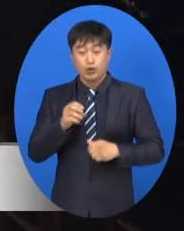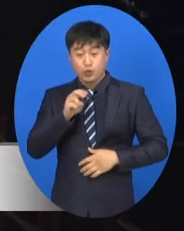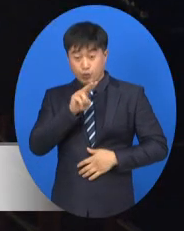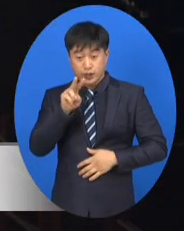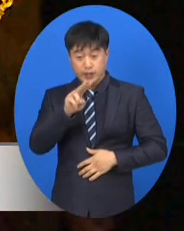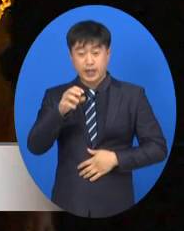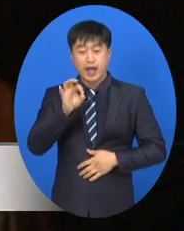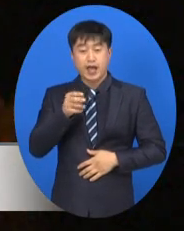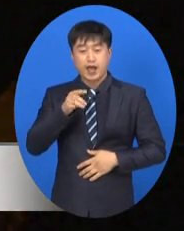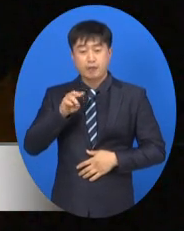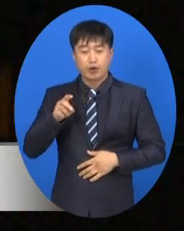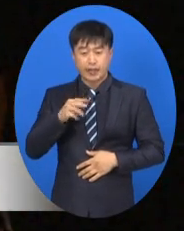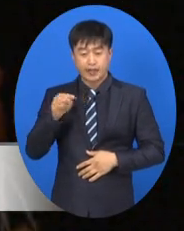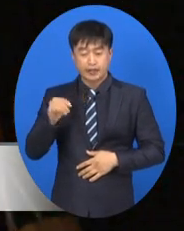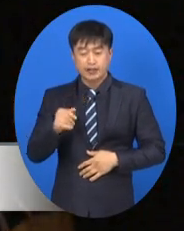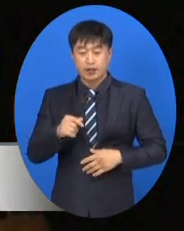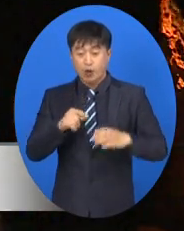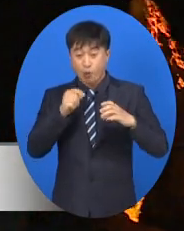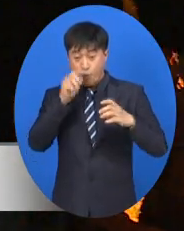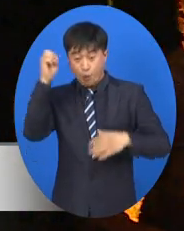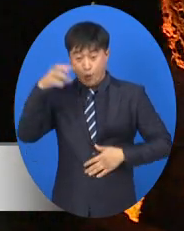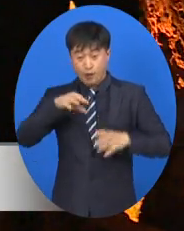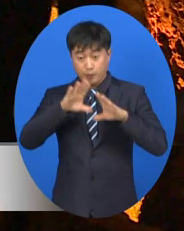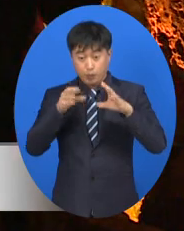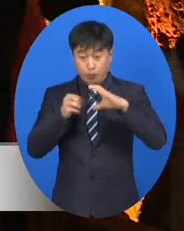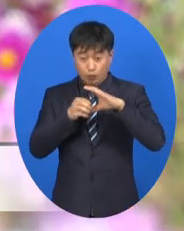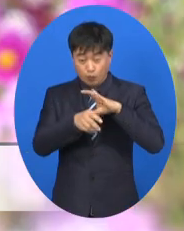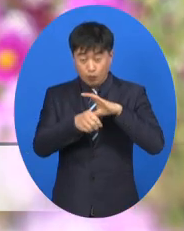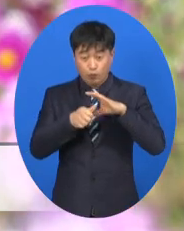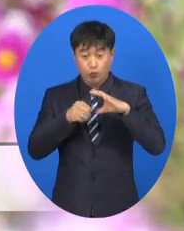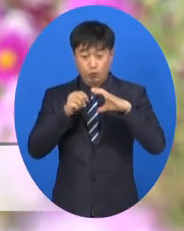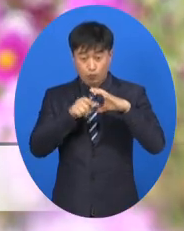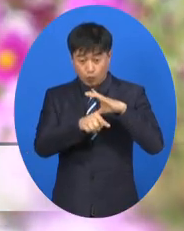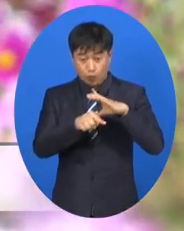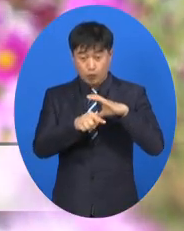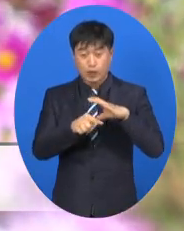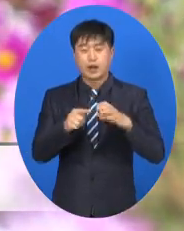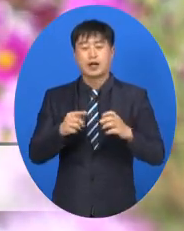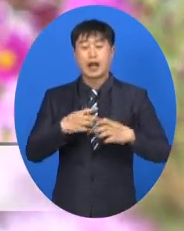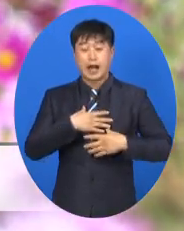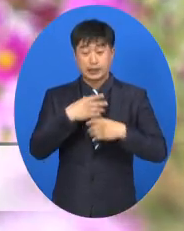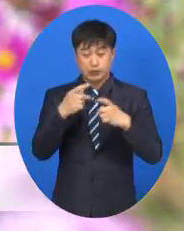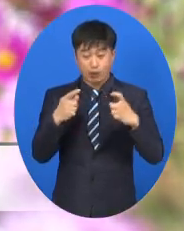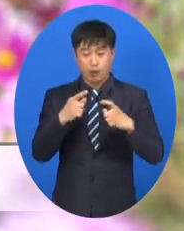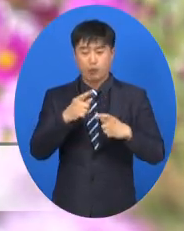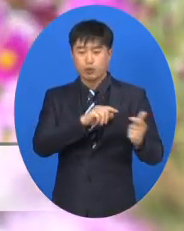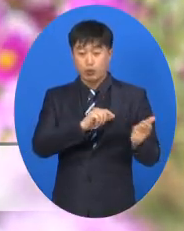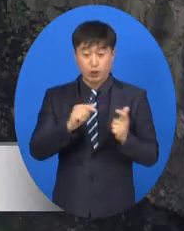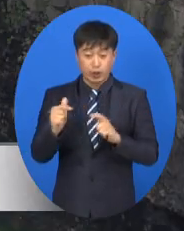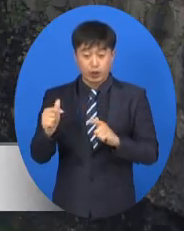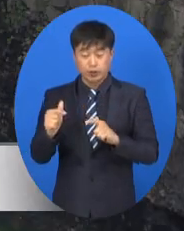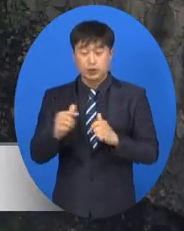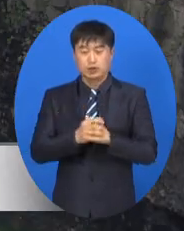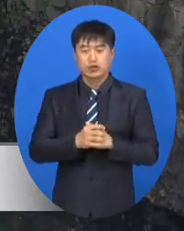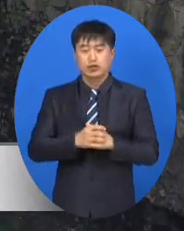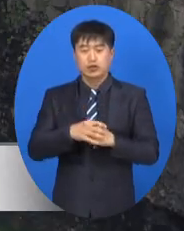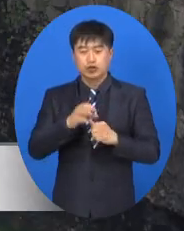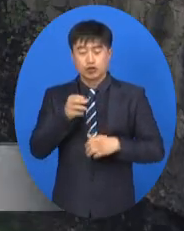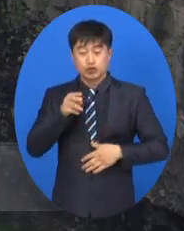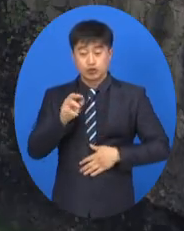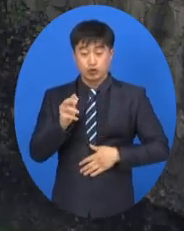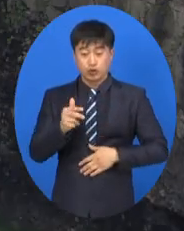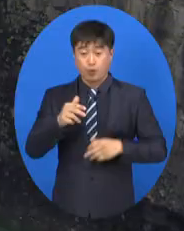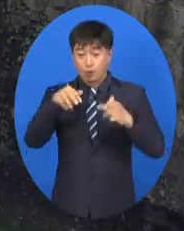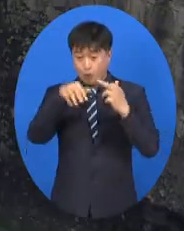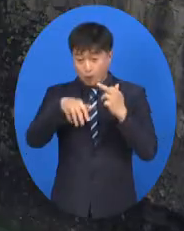과천 서울대공원, 광명동굴, 임진각과 파주 DMZ, 안성판문대, 파주 해일이마을, 연천